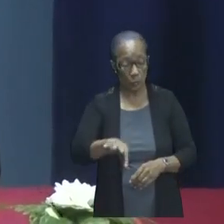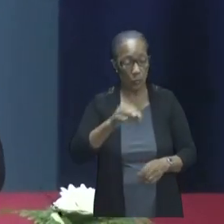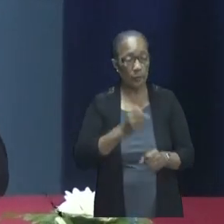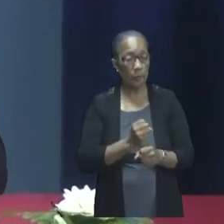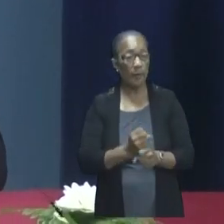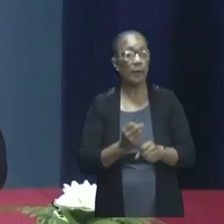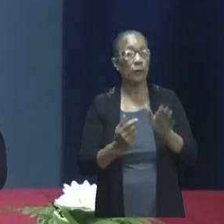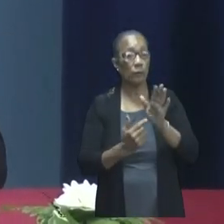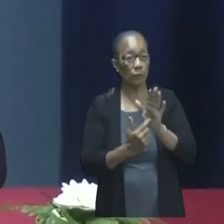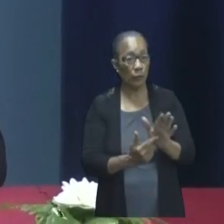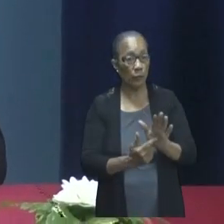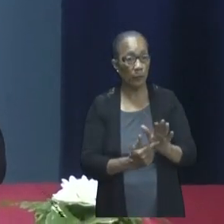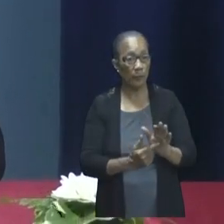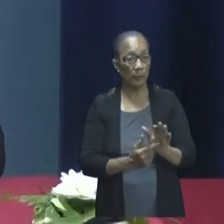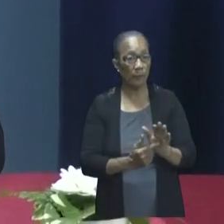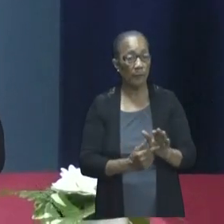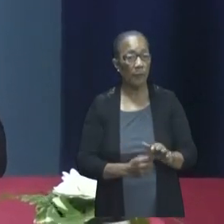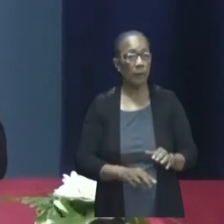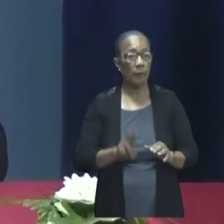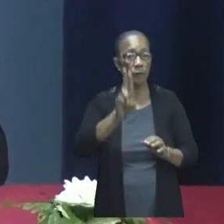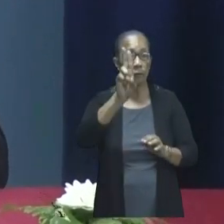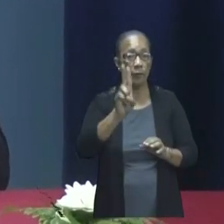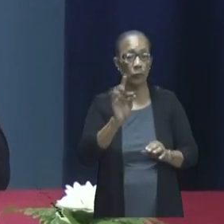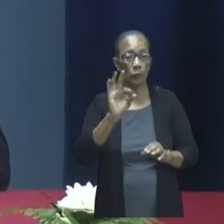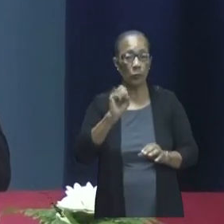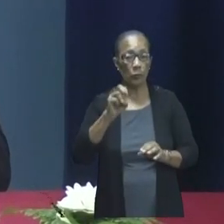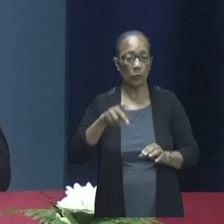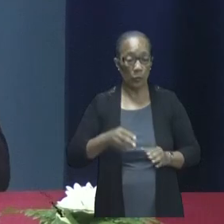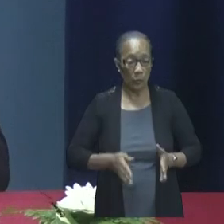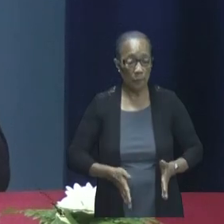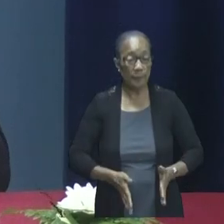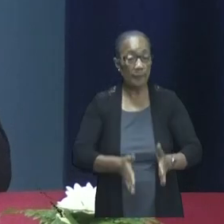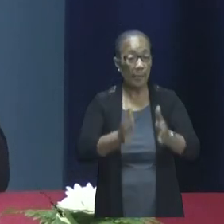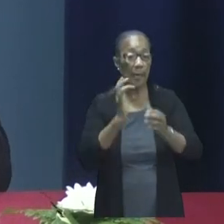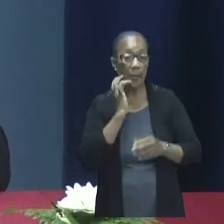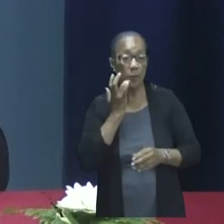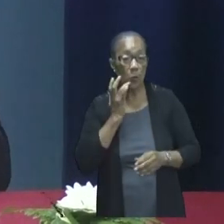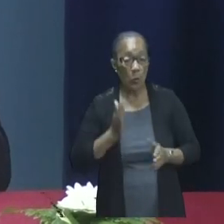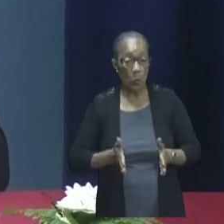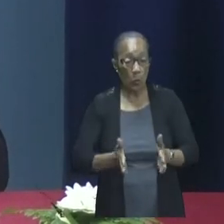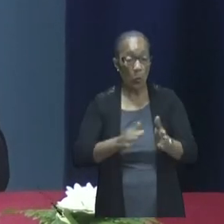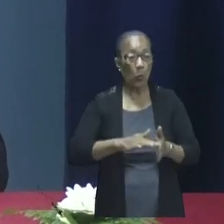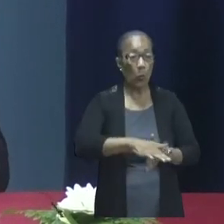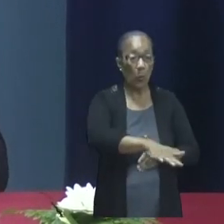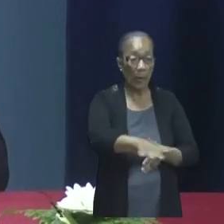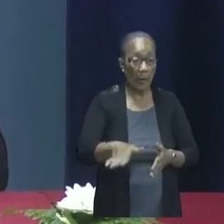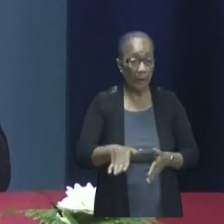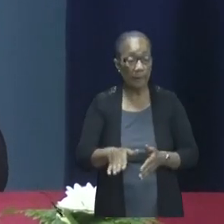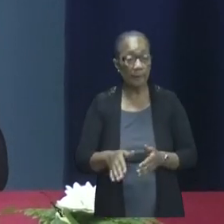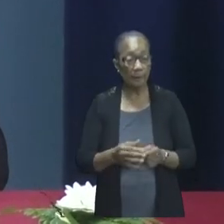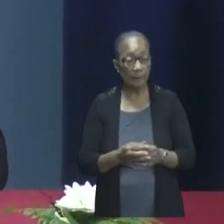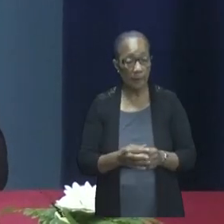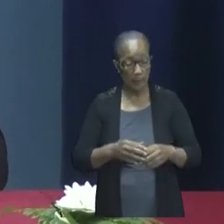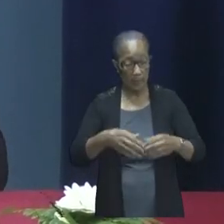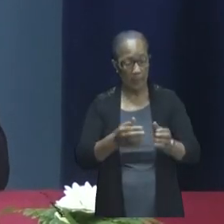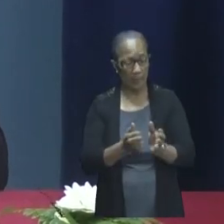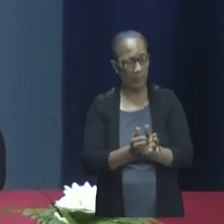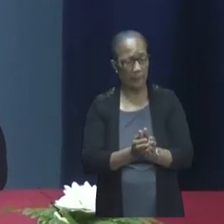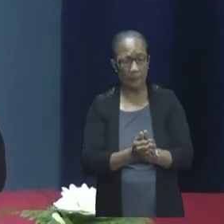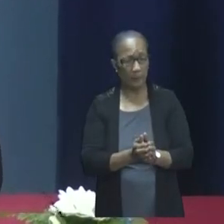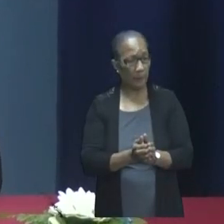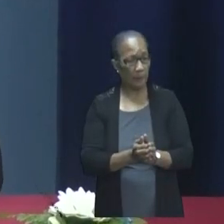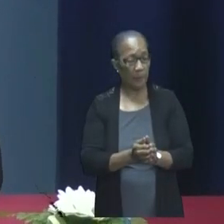van ook rust laat wil een kampai straat klagen de menselijke vrouw het water naar heb ik inderdaad gedood gevraagd me daar komt een groot gigantisch project